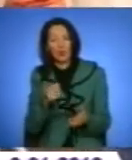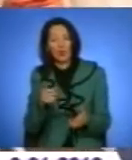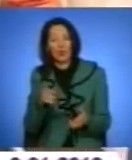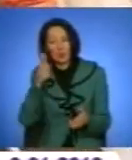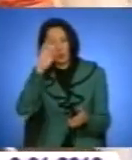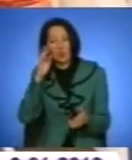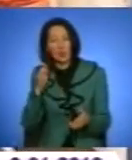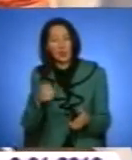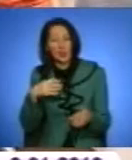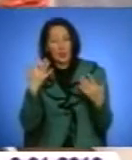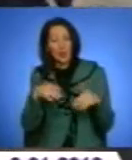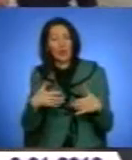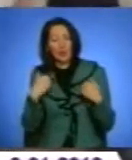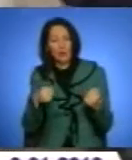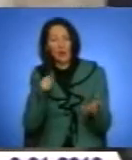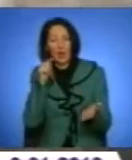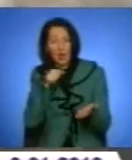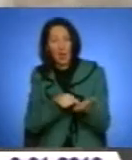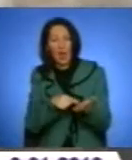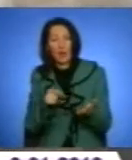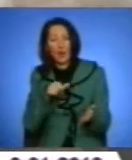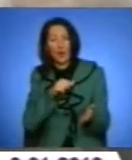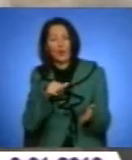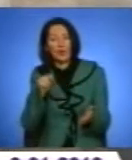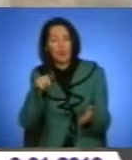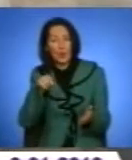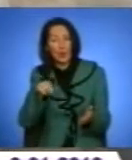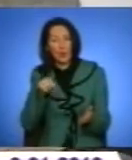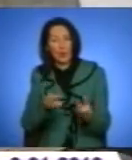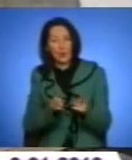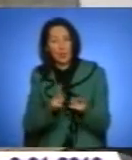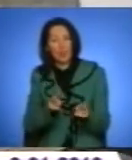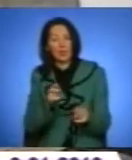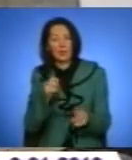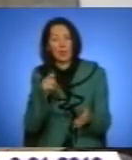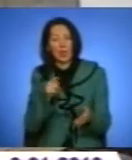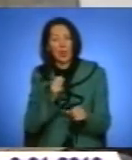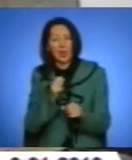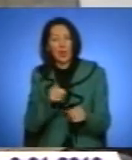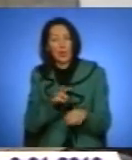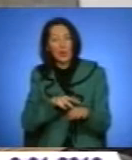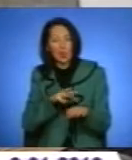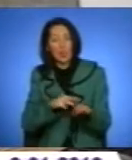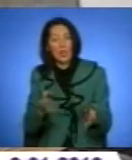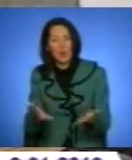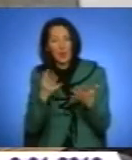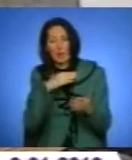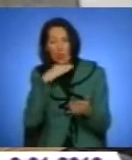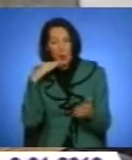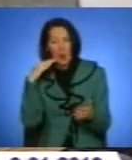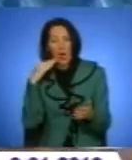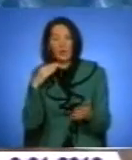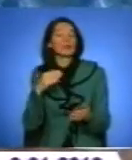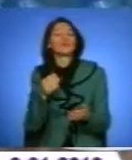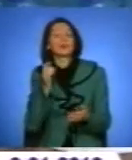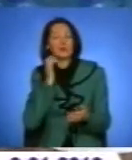Крапку в самогонварінні поставили правоохоронці Тернопільського райвідділу міліції. У селі Гуральників-Самоучок міліціонери виявили чимало сировини для